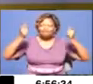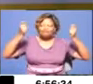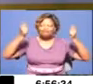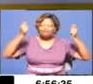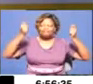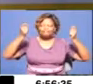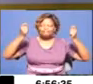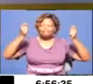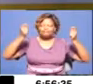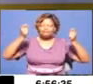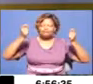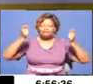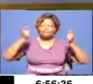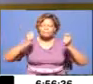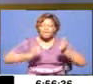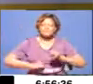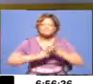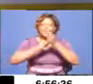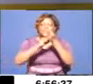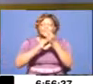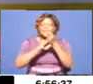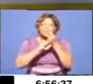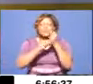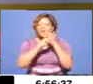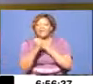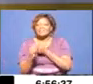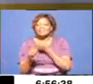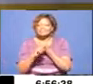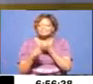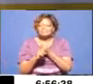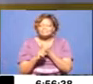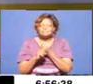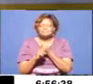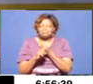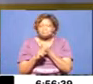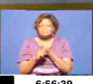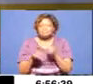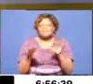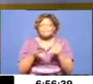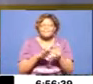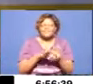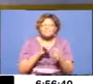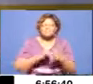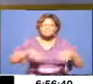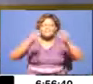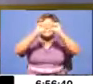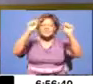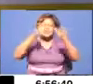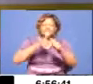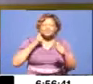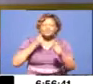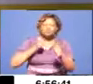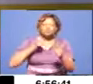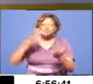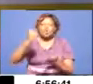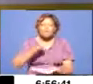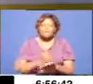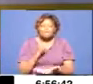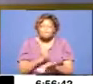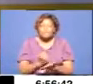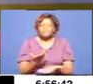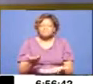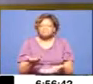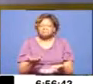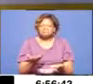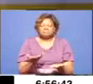in solidarity with their six colleagues that the president has refused to appoint on flimsy grounds